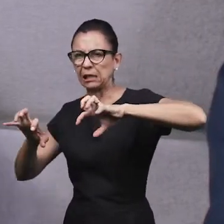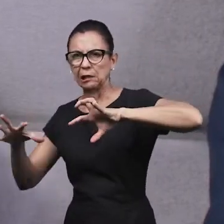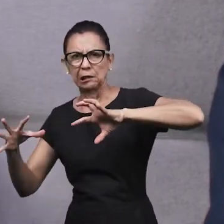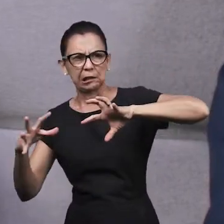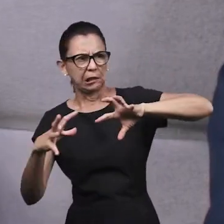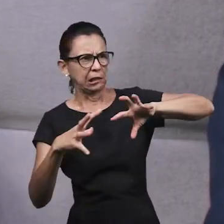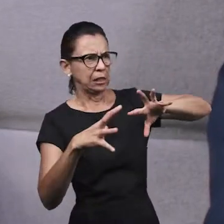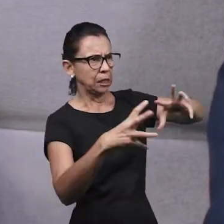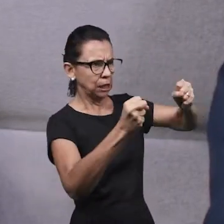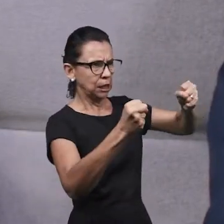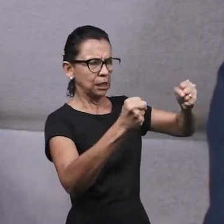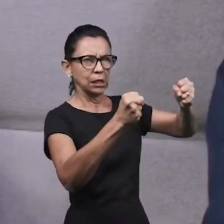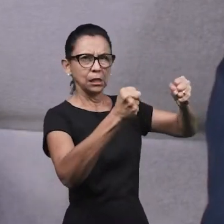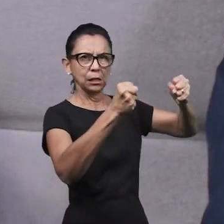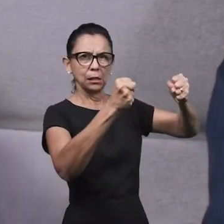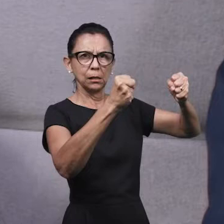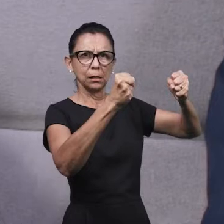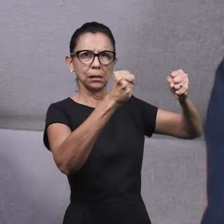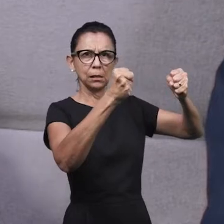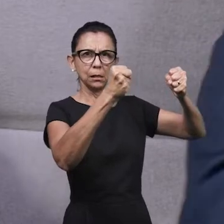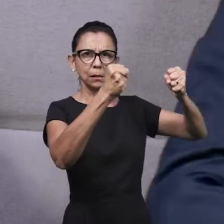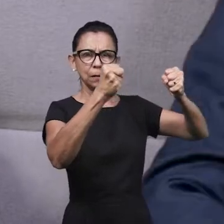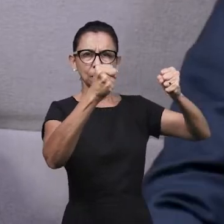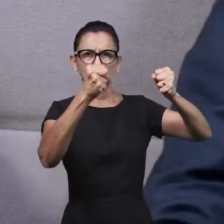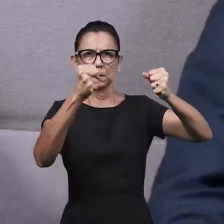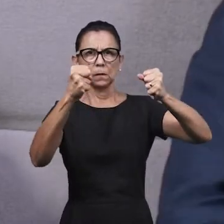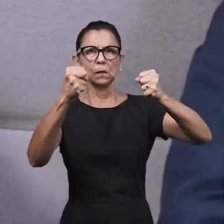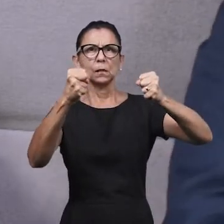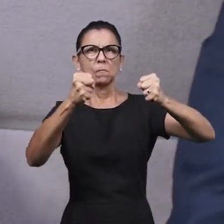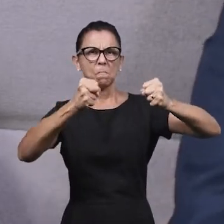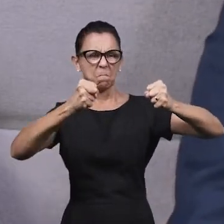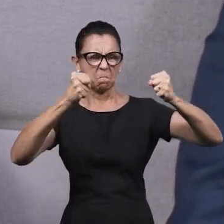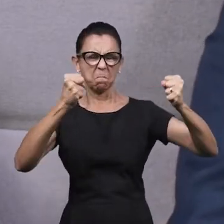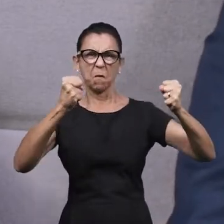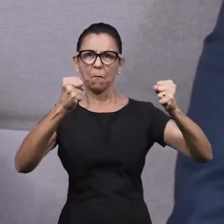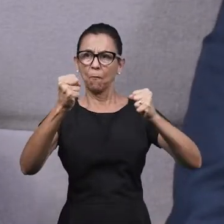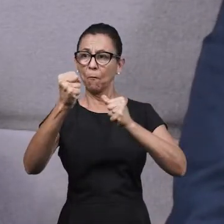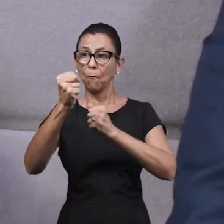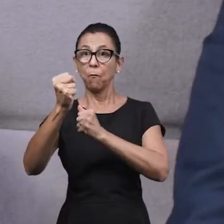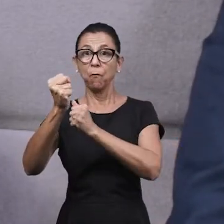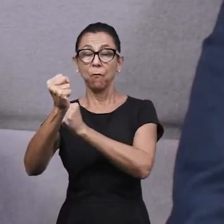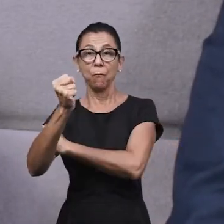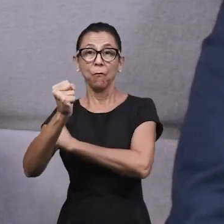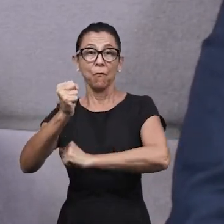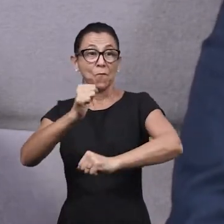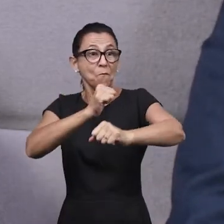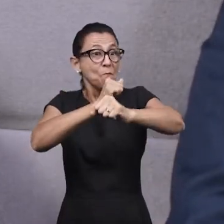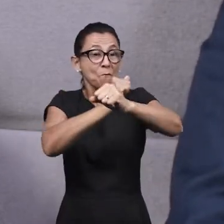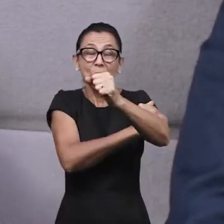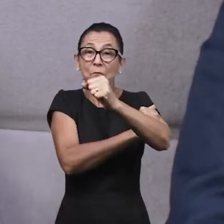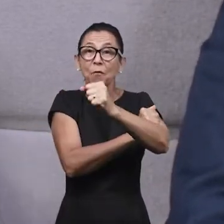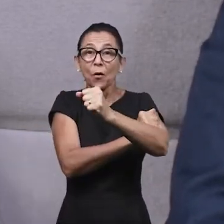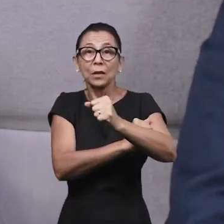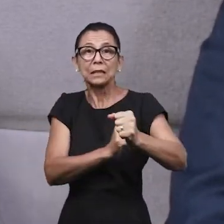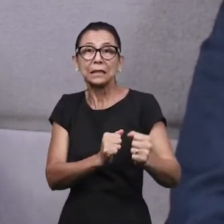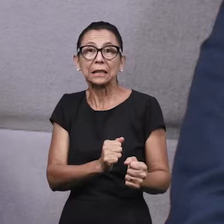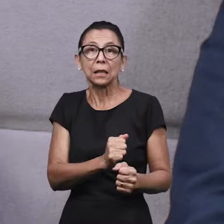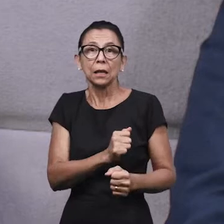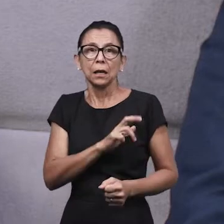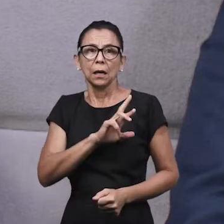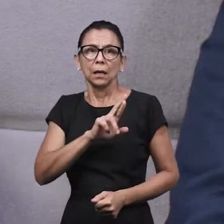force surnaturelle qui ne venait pas de lui. Ça a été une force donnée par le Saint-Esprit de